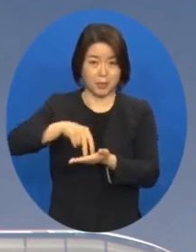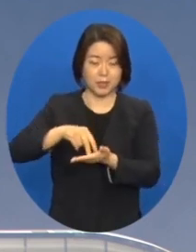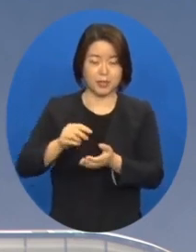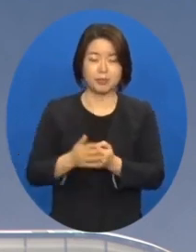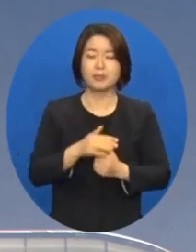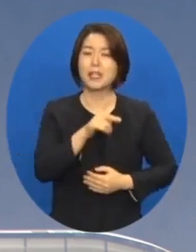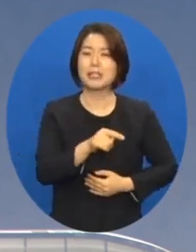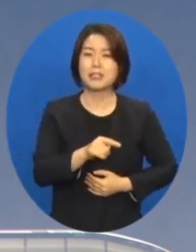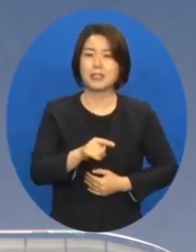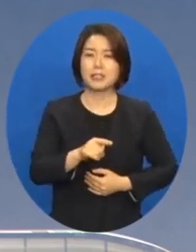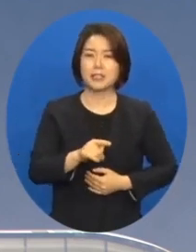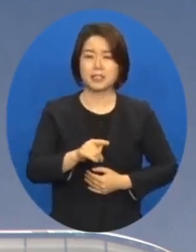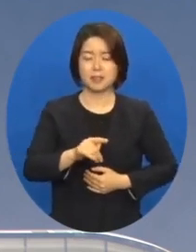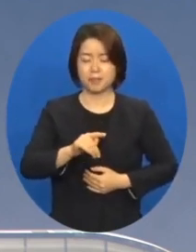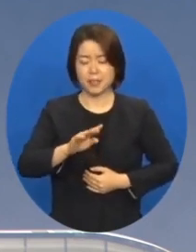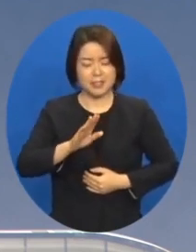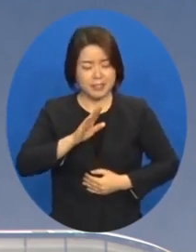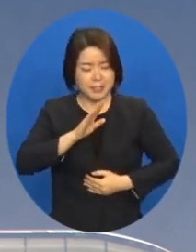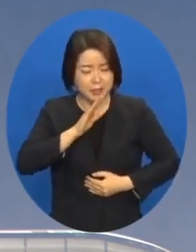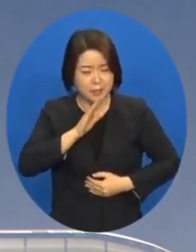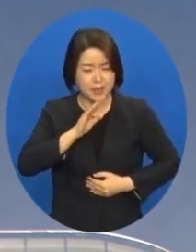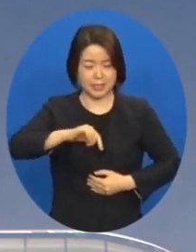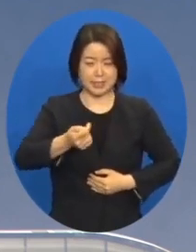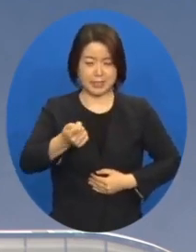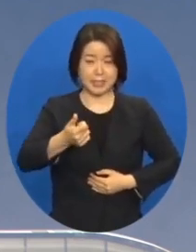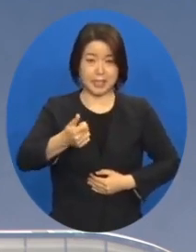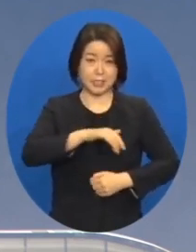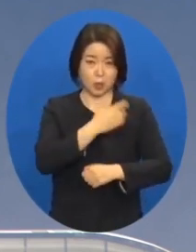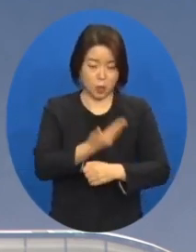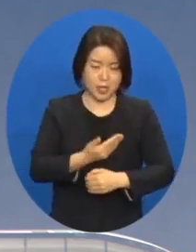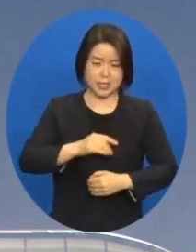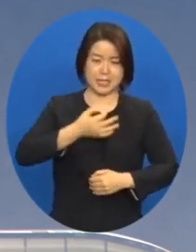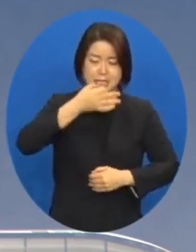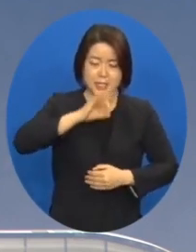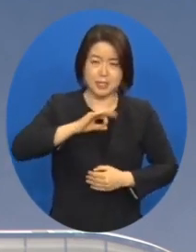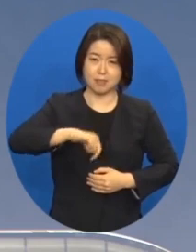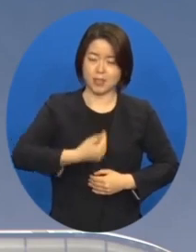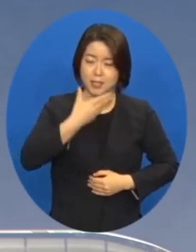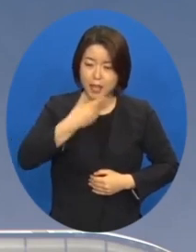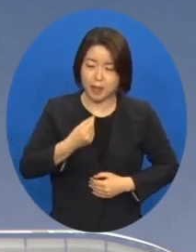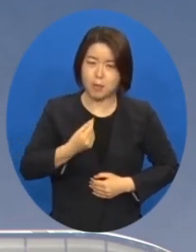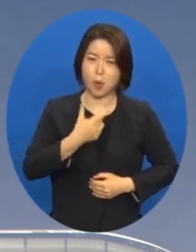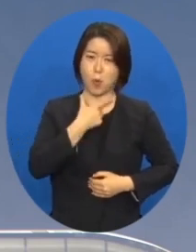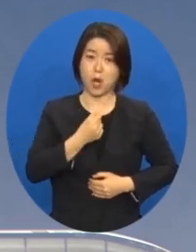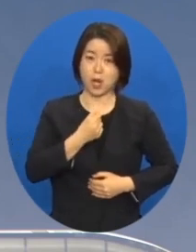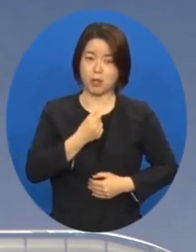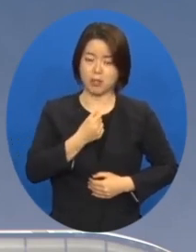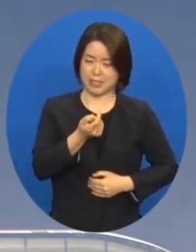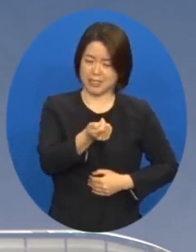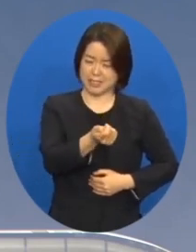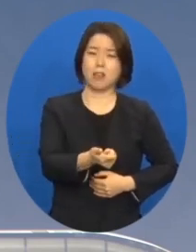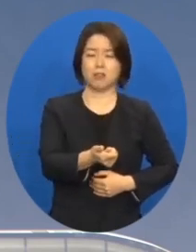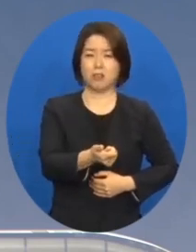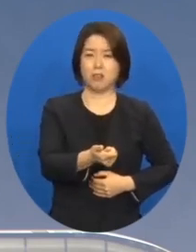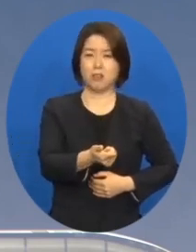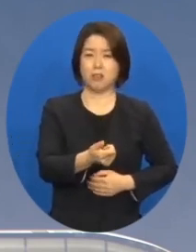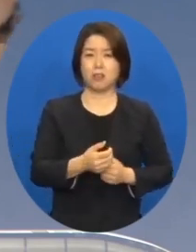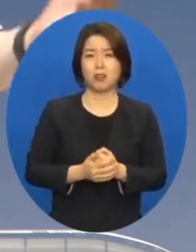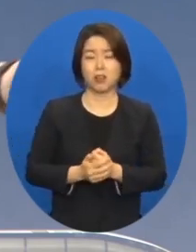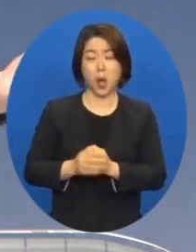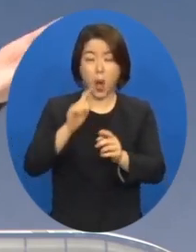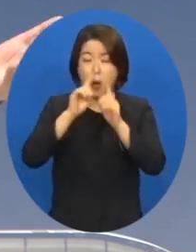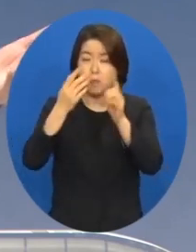이것은 지극히 작은 것을 버리고 자기 권리, 자기 유익, 자기 행복을 추구하는 것, 지극히 작은 것이라는,